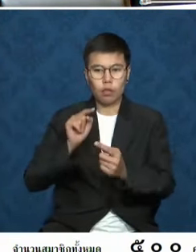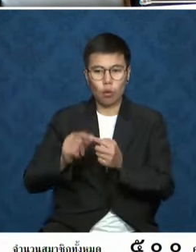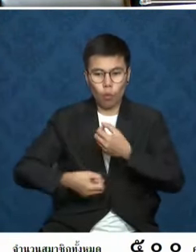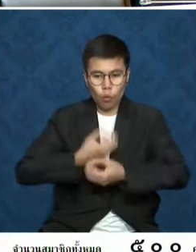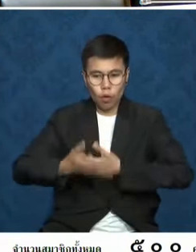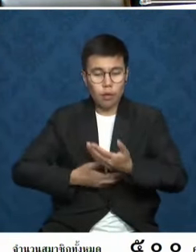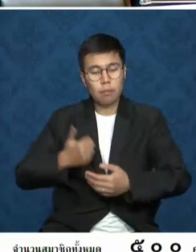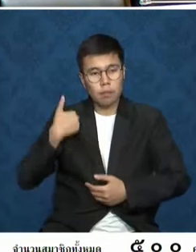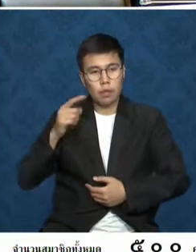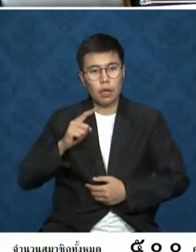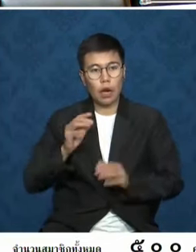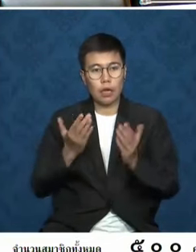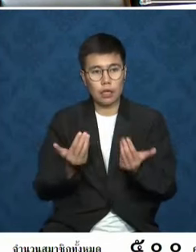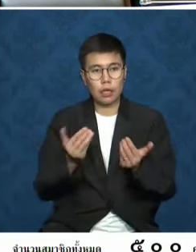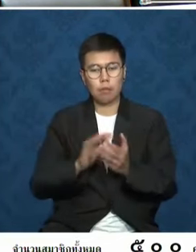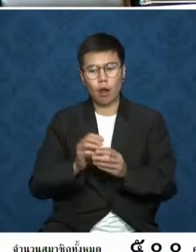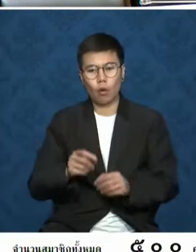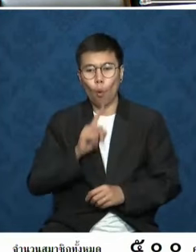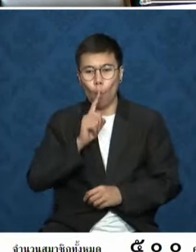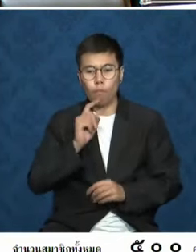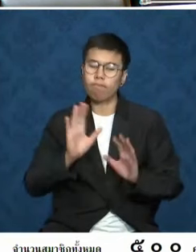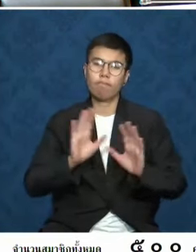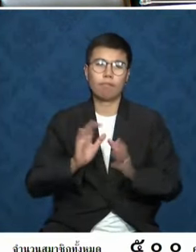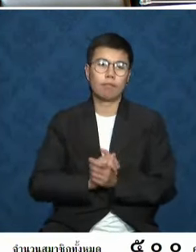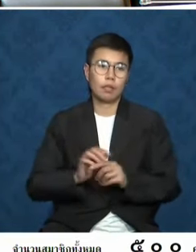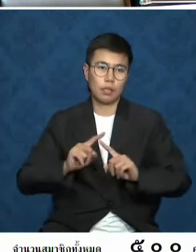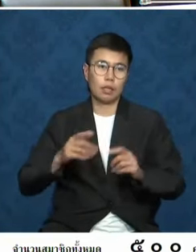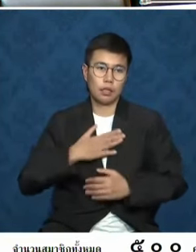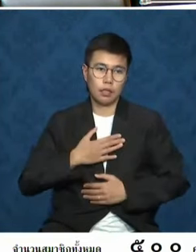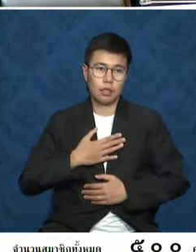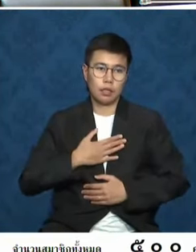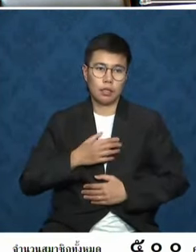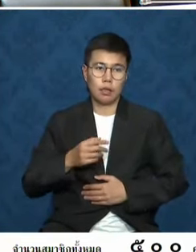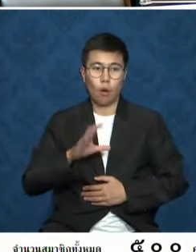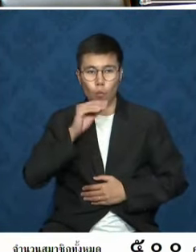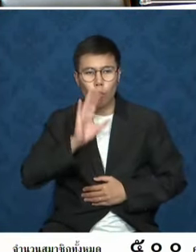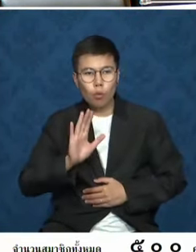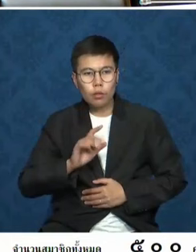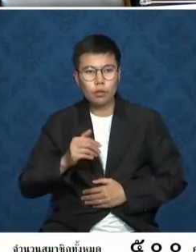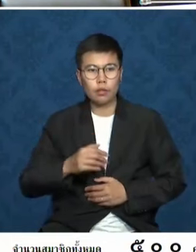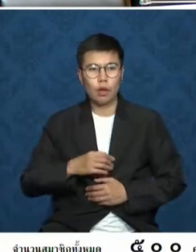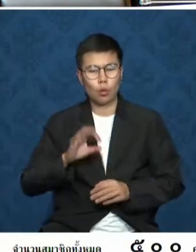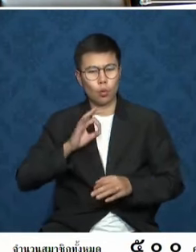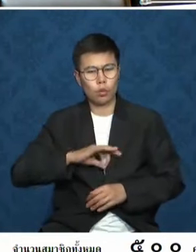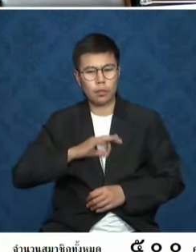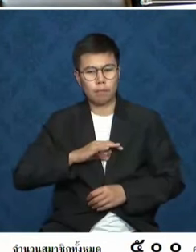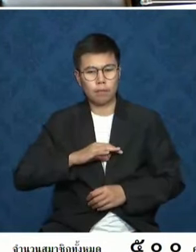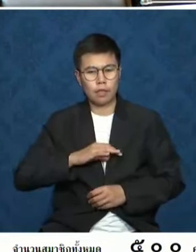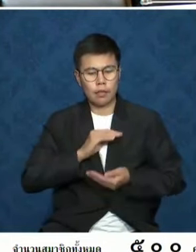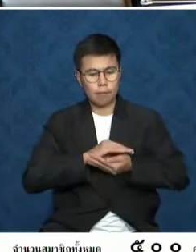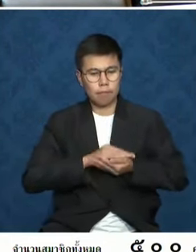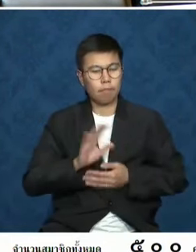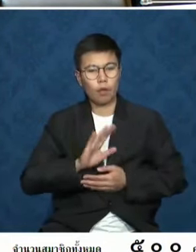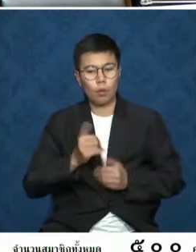Anybody คอ ขบอกไ้ก่อนวา ครั้งนี้ไมใช่การวภาควิจานแต่อย่ใดนะคะแต่ถ้าทฉันไมพูด ไป ข้างคารอยู่แบบนี้ต่ล